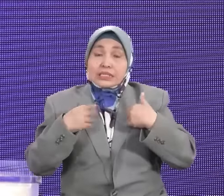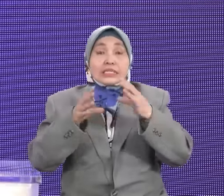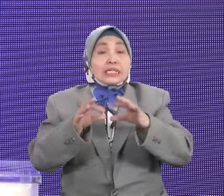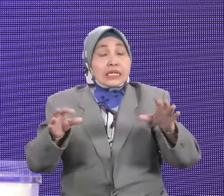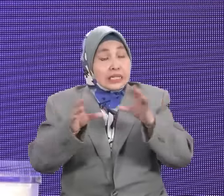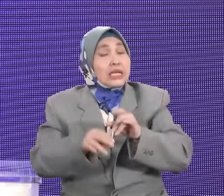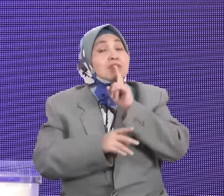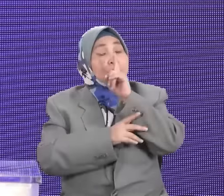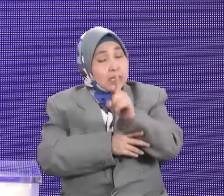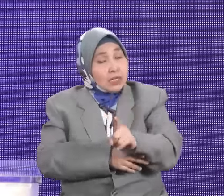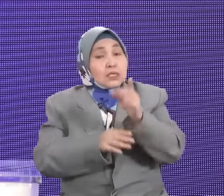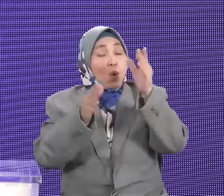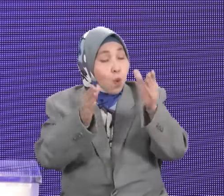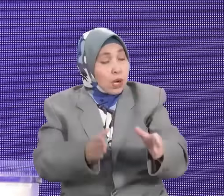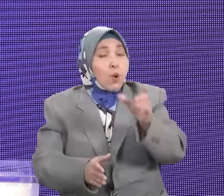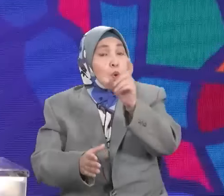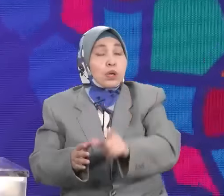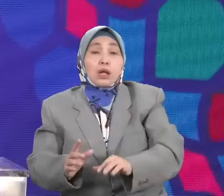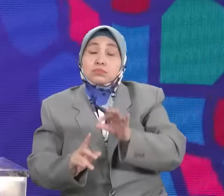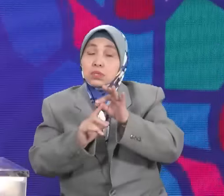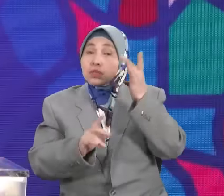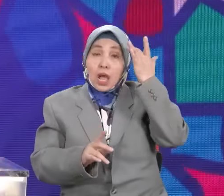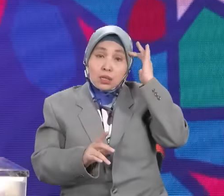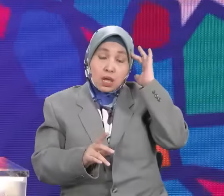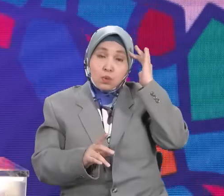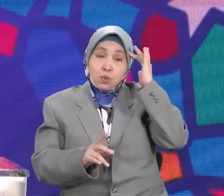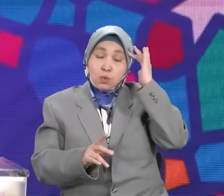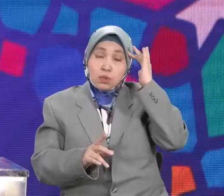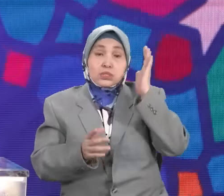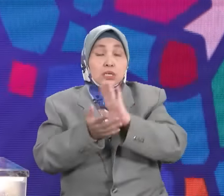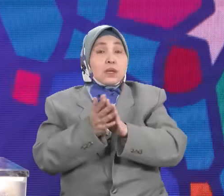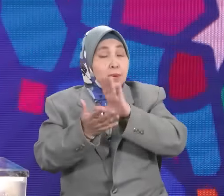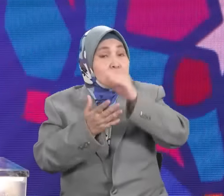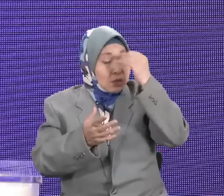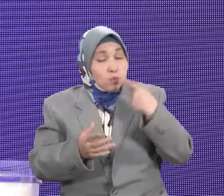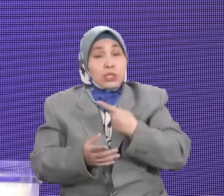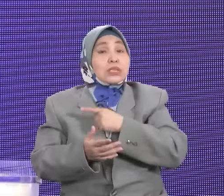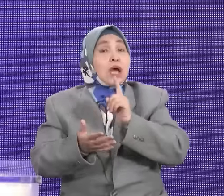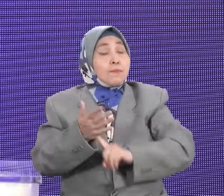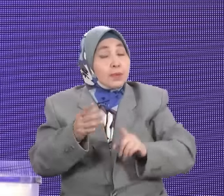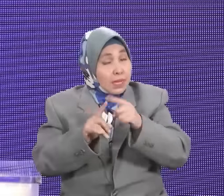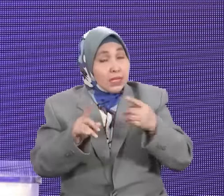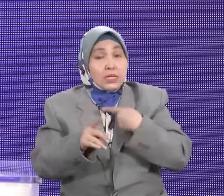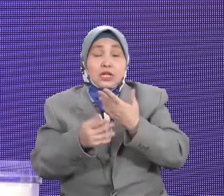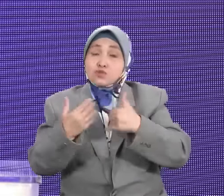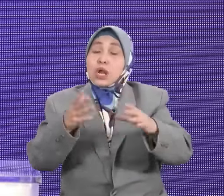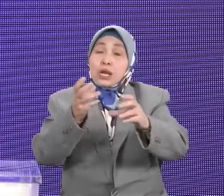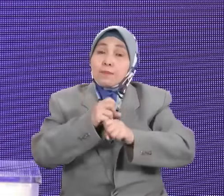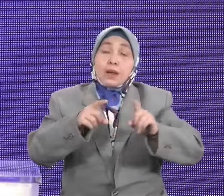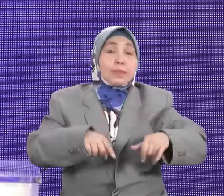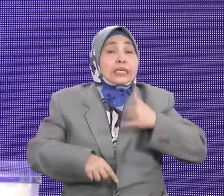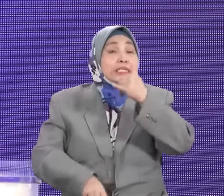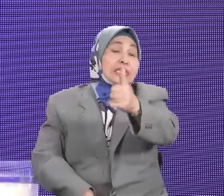yang sebenarnya orang-orang tertentu jadi pelajaran untuk kita apa bila kita pergi daripada pergi ke